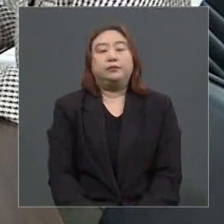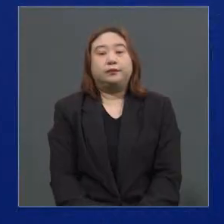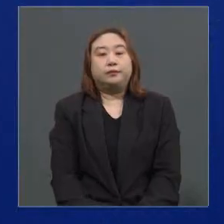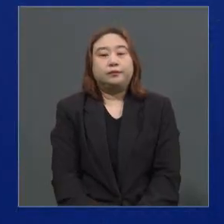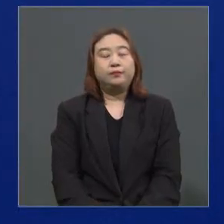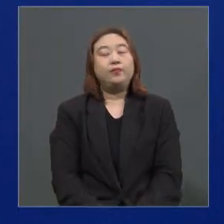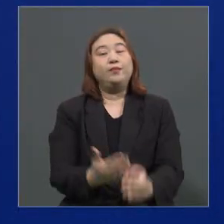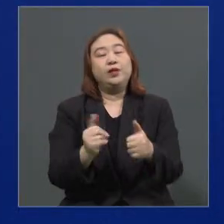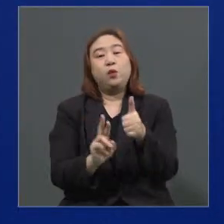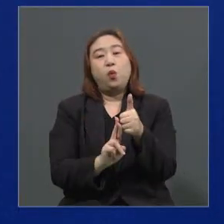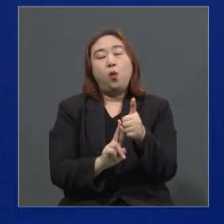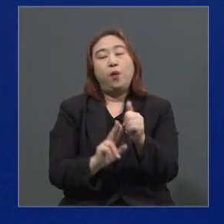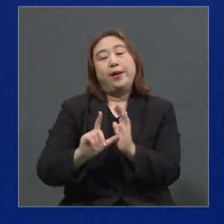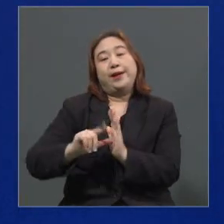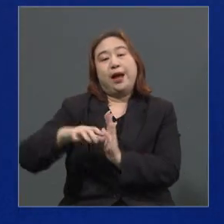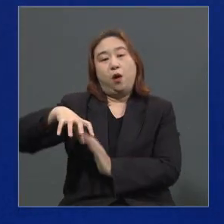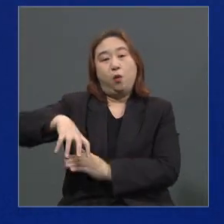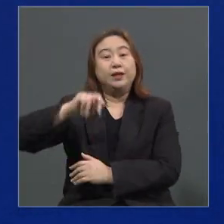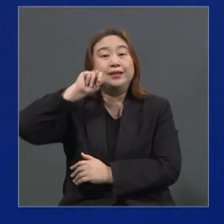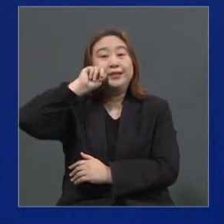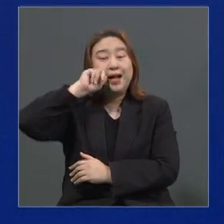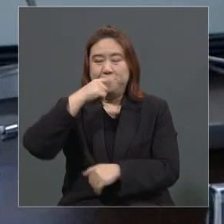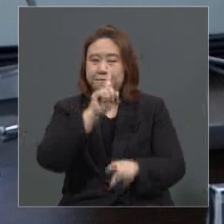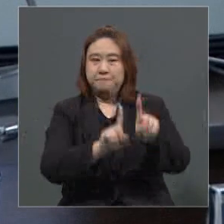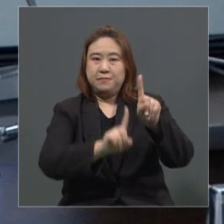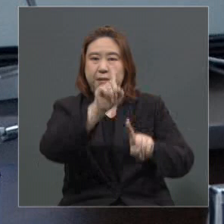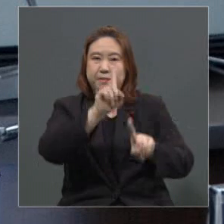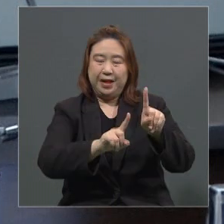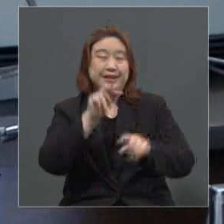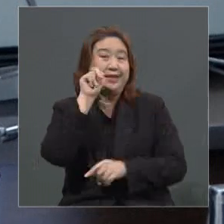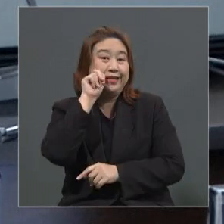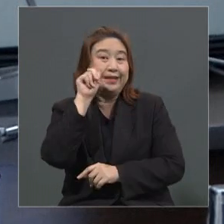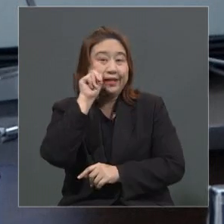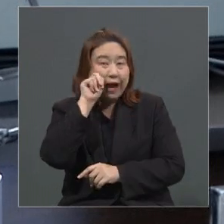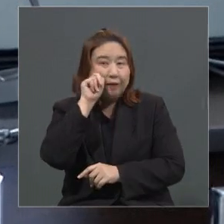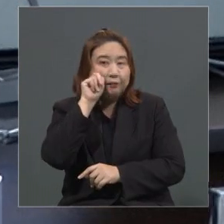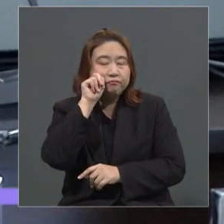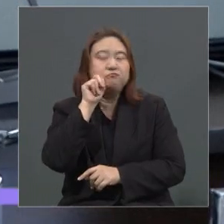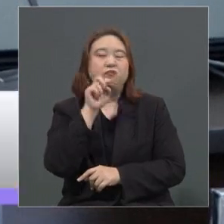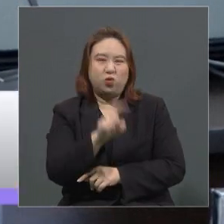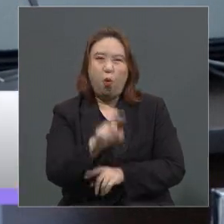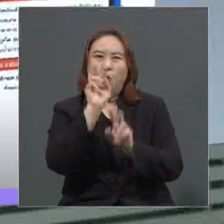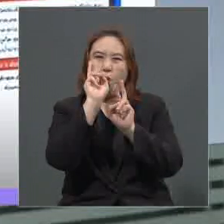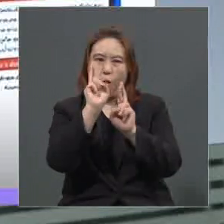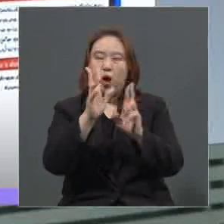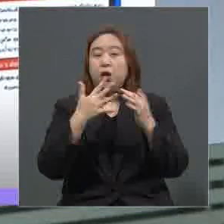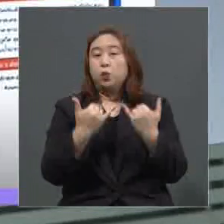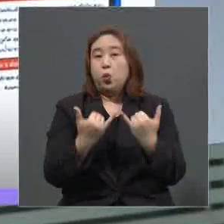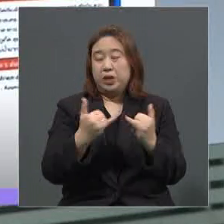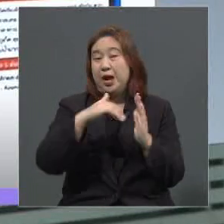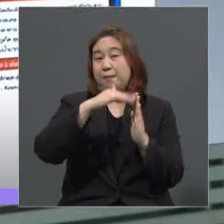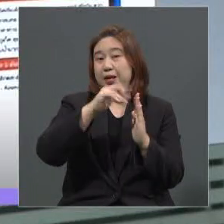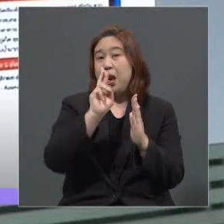รน้ำแห่งชาติหรือว่าสทนช.นะคะประเมินสถานการณ์น้ำประจำสัปดาห์บอกว่าจุดที่ต้องเฝ้าระวังตอนนี้ในพื้นที่ภาคเห